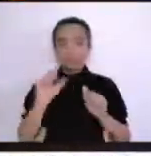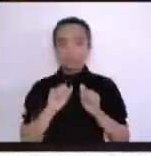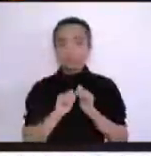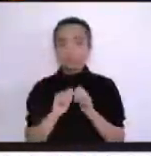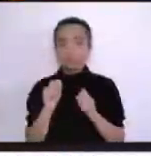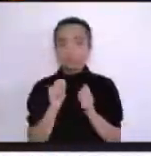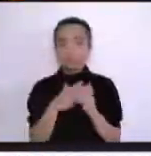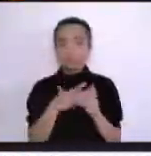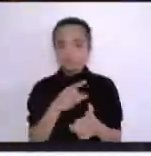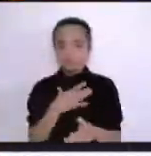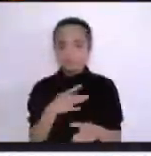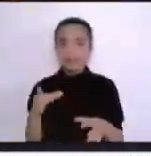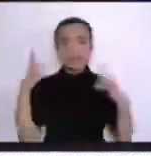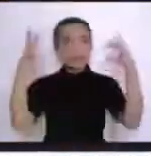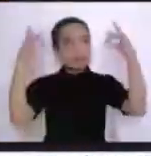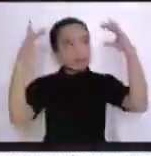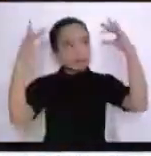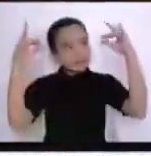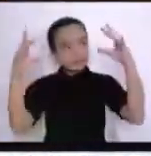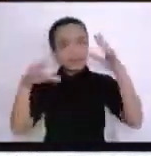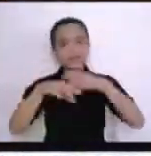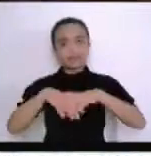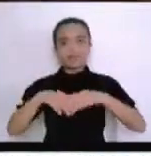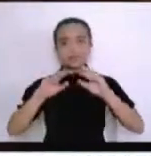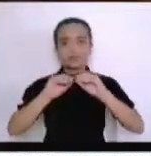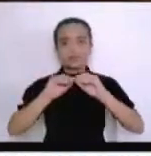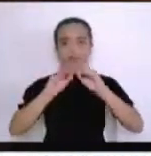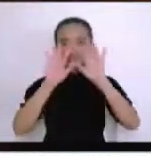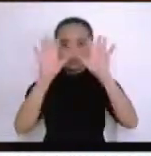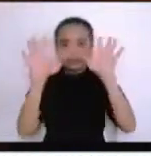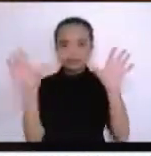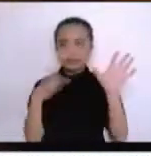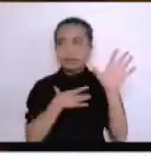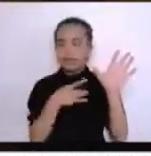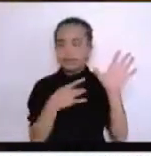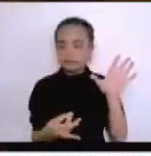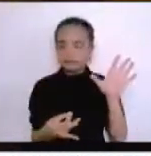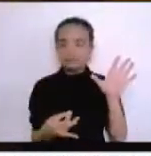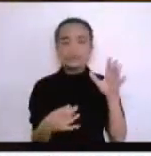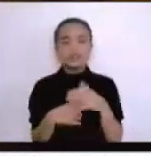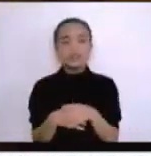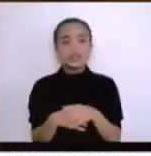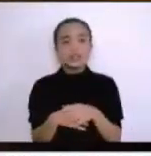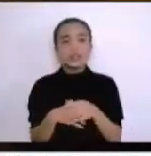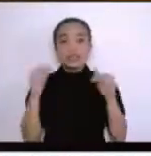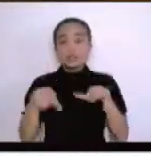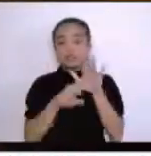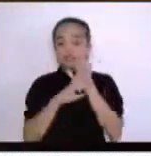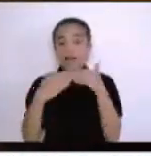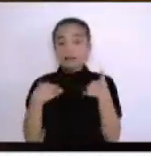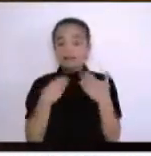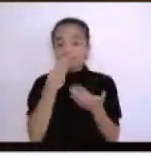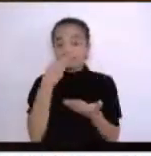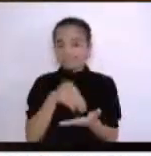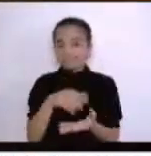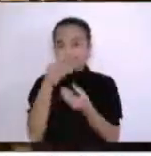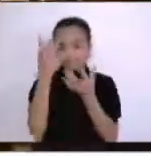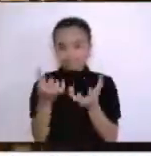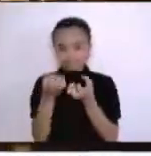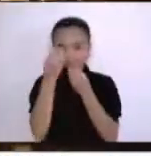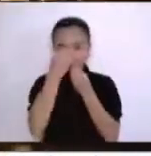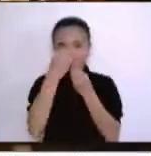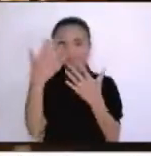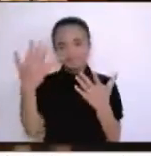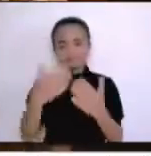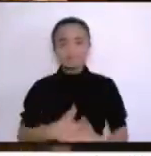mga ilaw at ang paghiling sa liwanag. At sa pamamagitan ng ganitong exhibit, may mensaheng gustong iparating ang KCC.